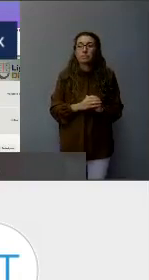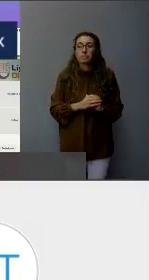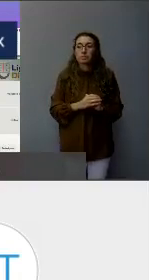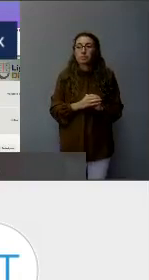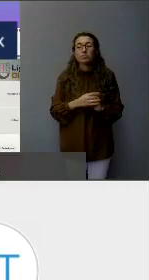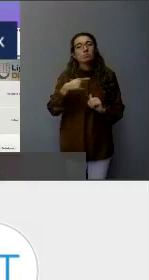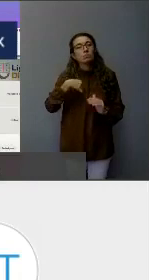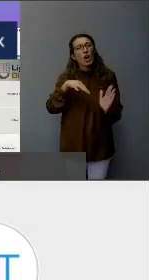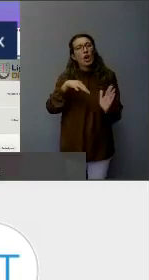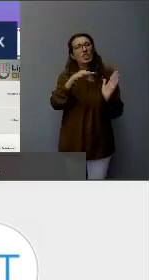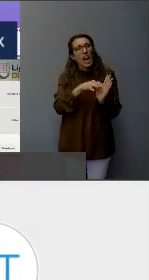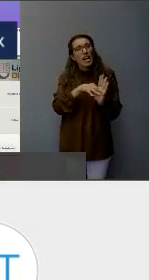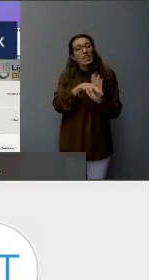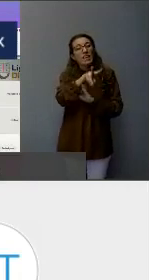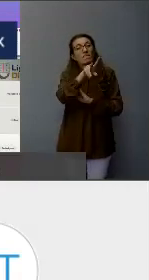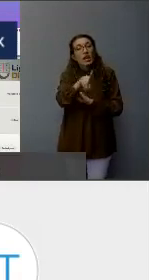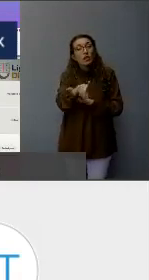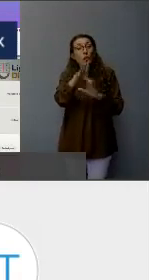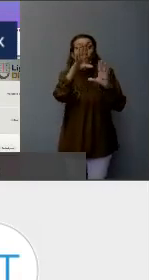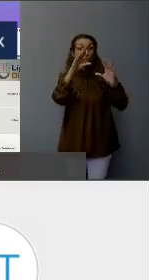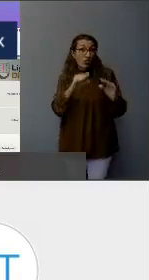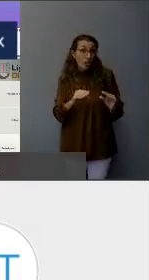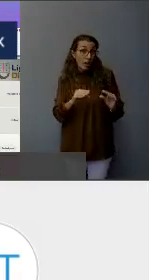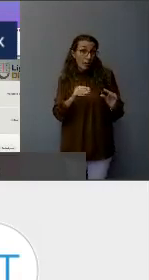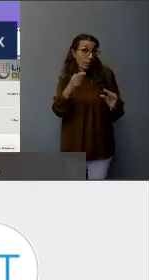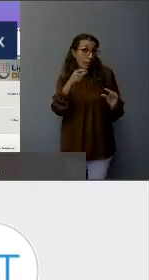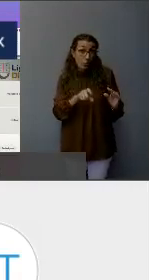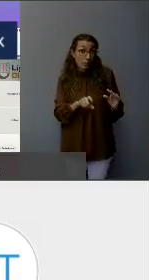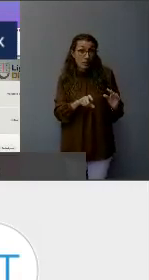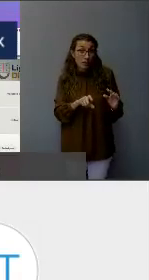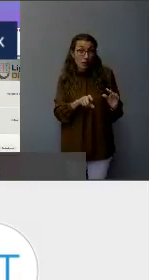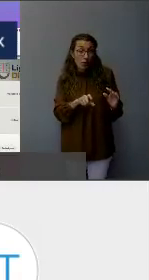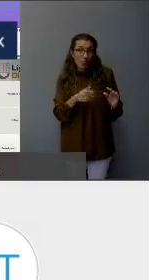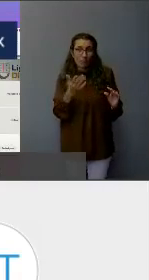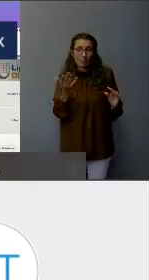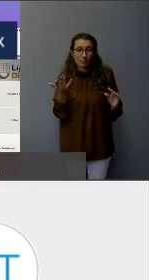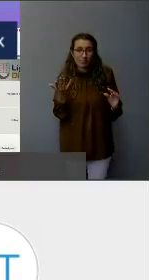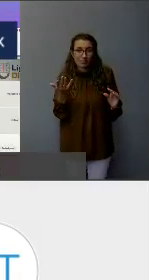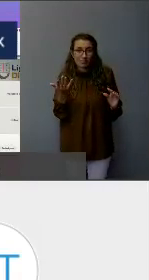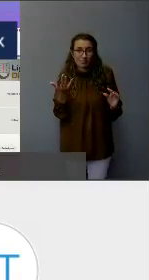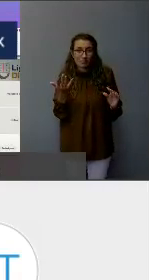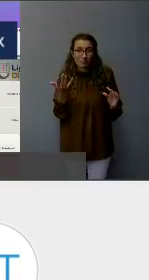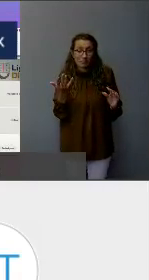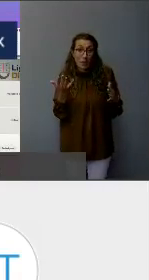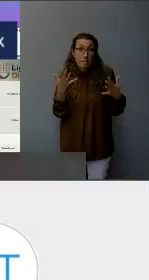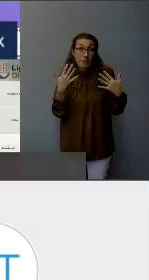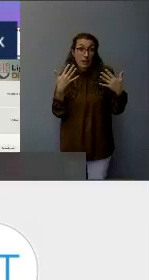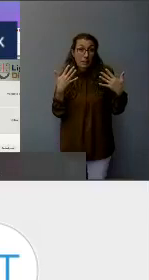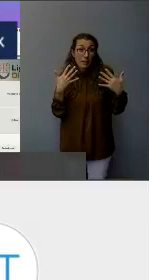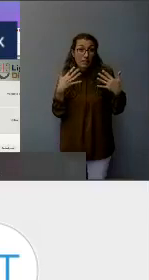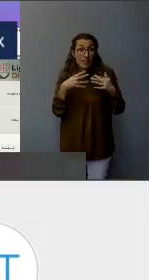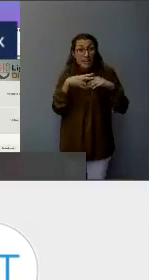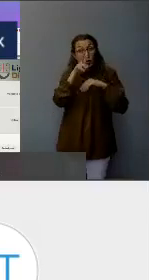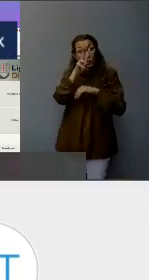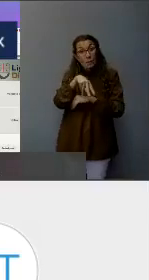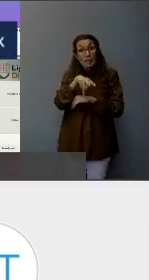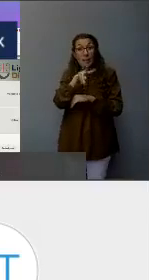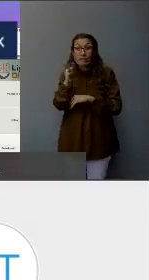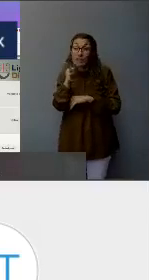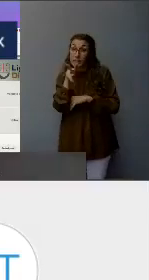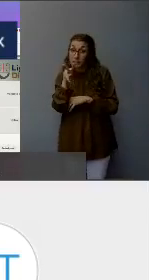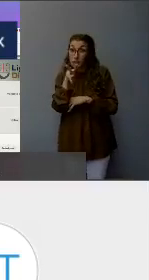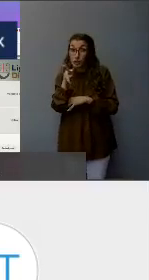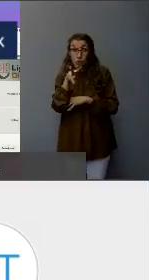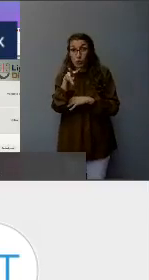21 dicembre considerato che ovviamente nella primavera del 22 scadrà l'attuale